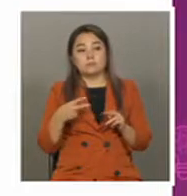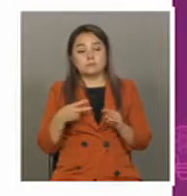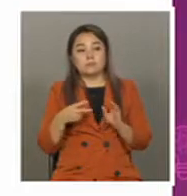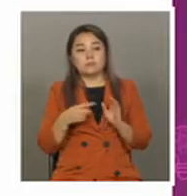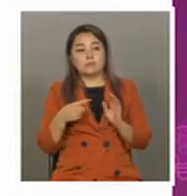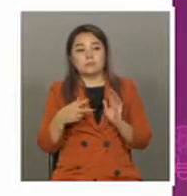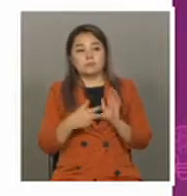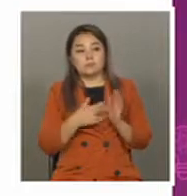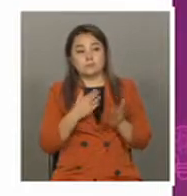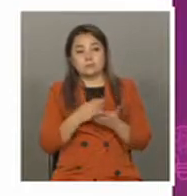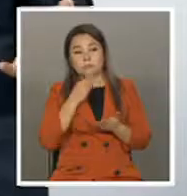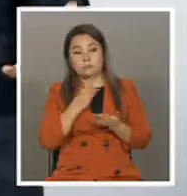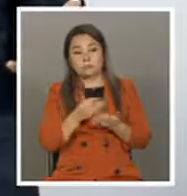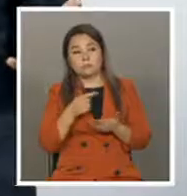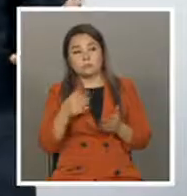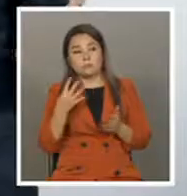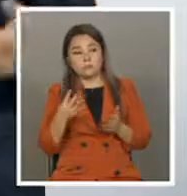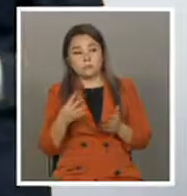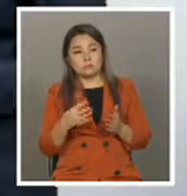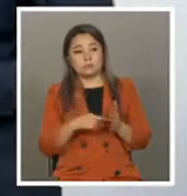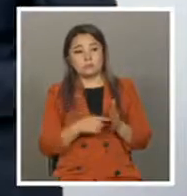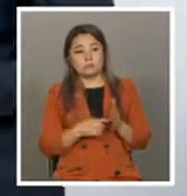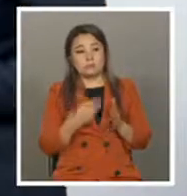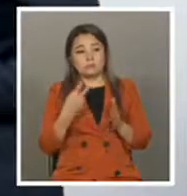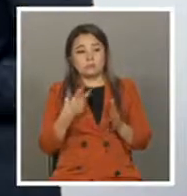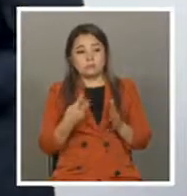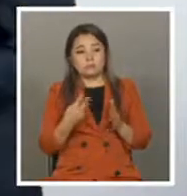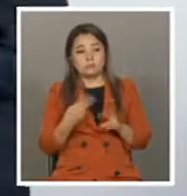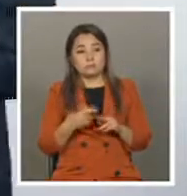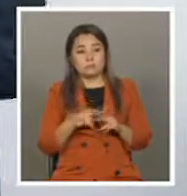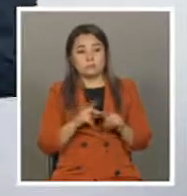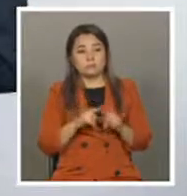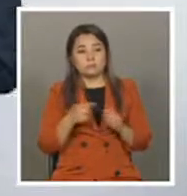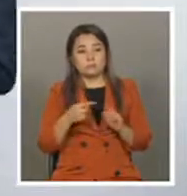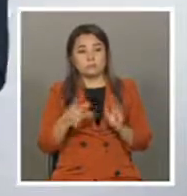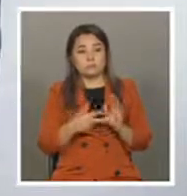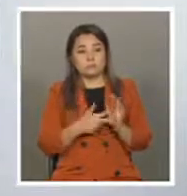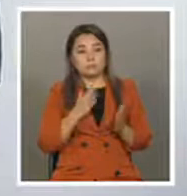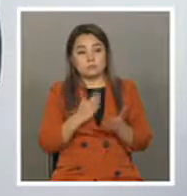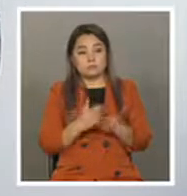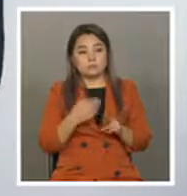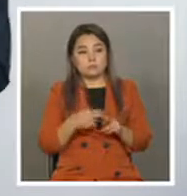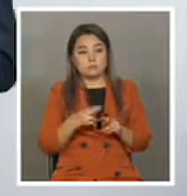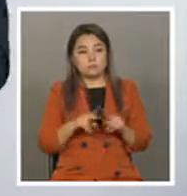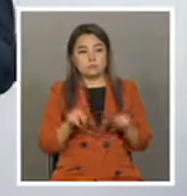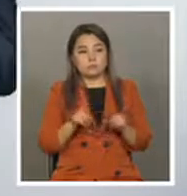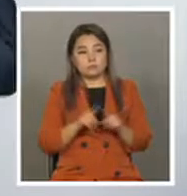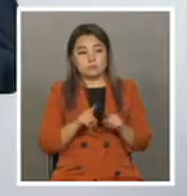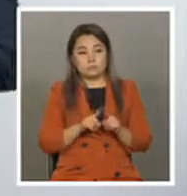екі сан. Минус 4 және 2. Бұл екі санды көбейтсеңіз, минус 8 шығады. Демек, біз бұларды